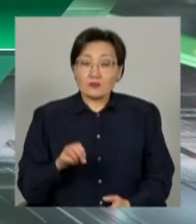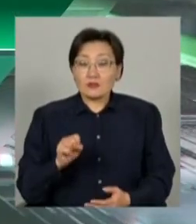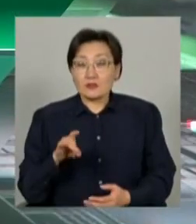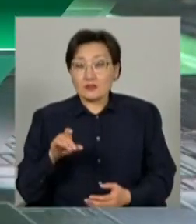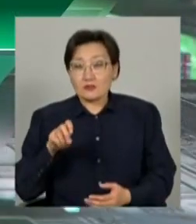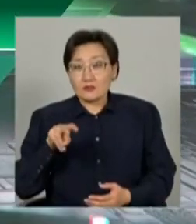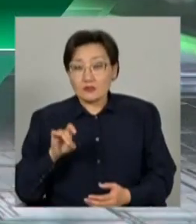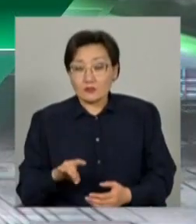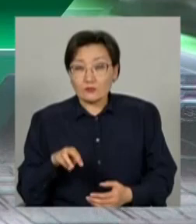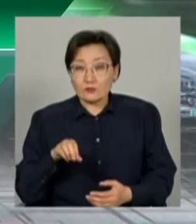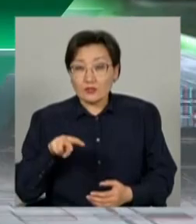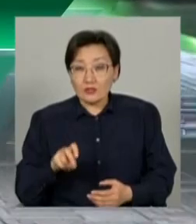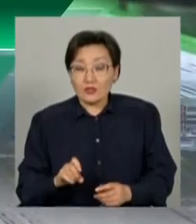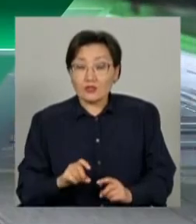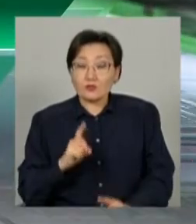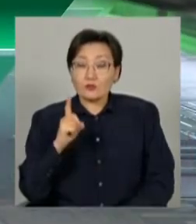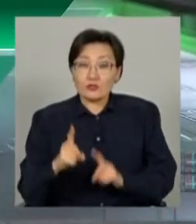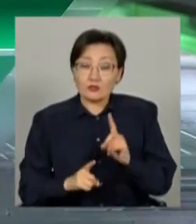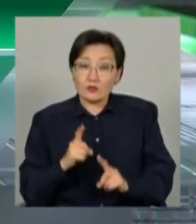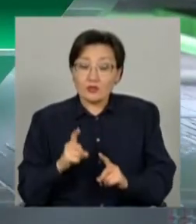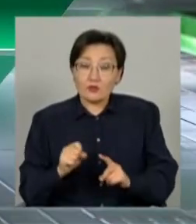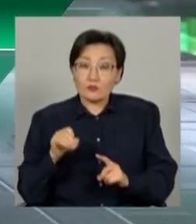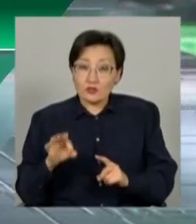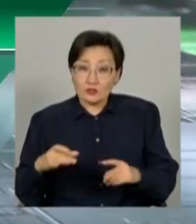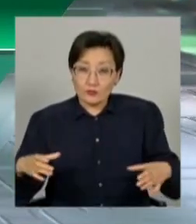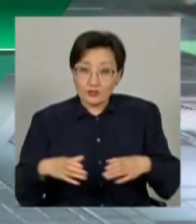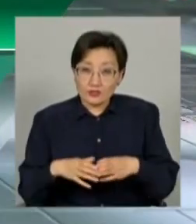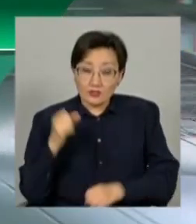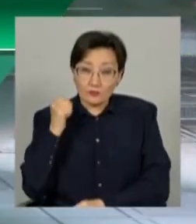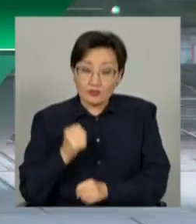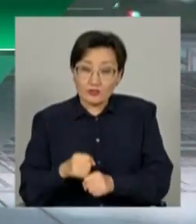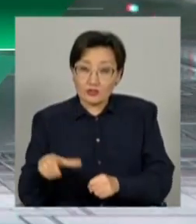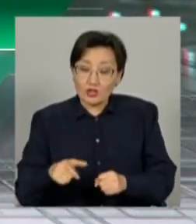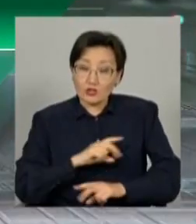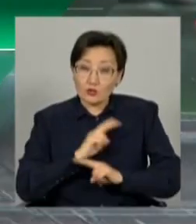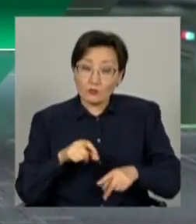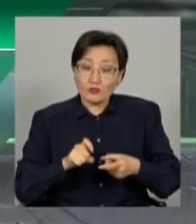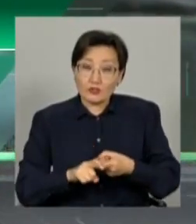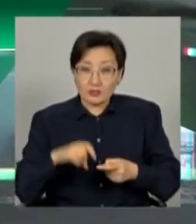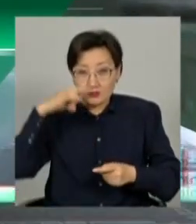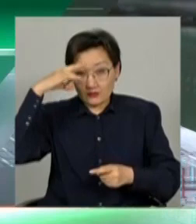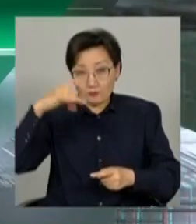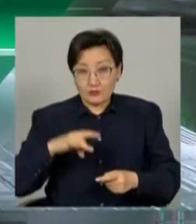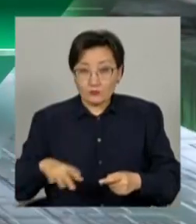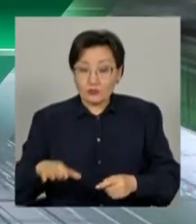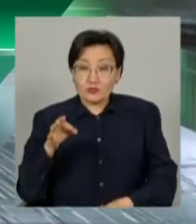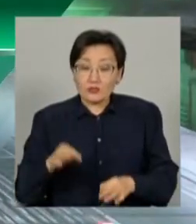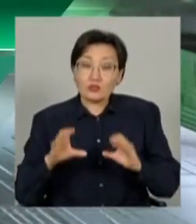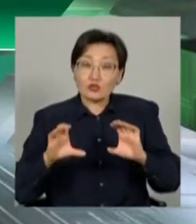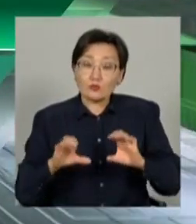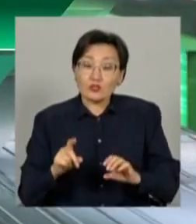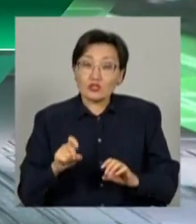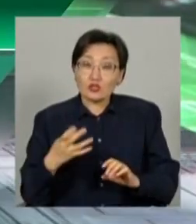ArcelorMittal Теміртау акционерлік қоғамы мердігерлік ұйымының қызметкерінің қайтыс болуына байланысты Қазақстан Республикасы қылмыстық